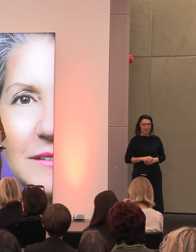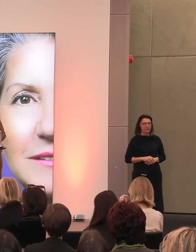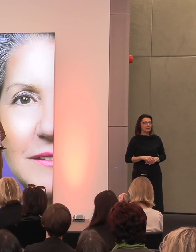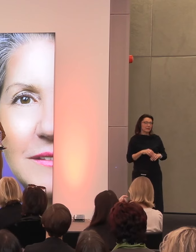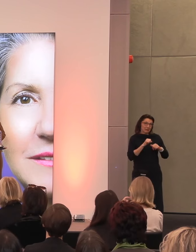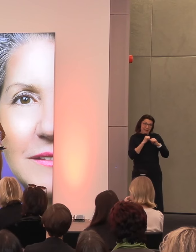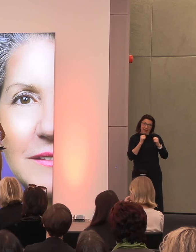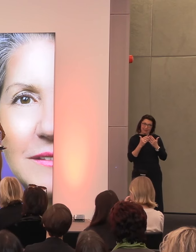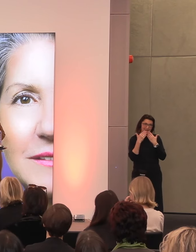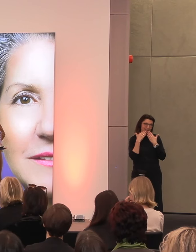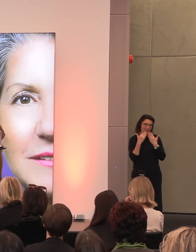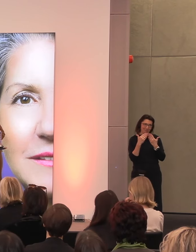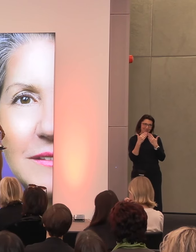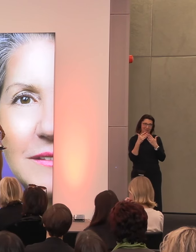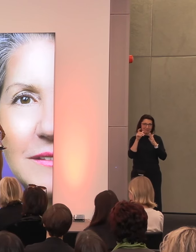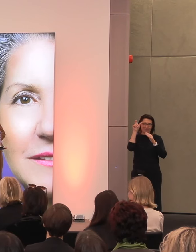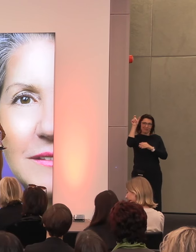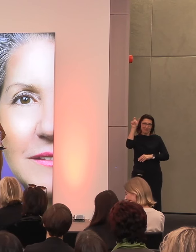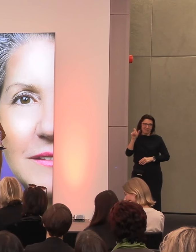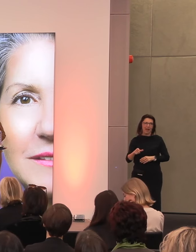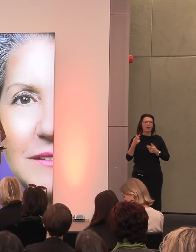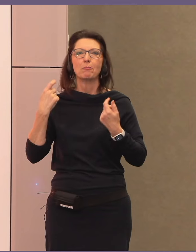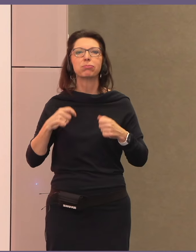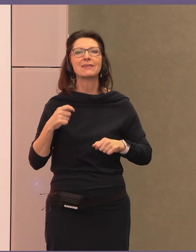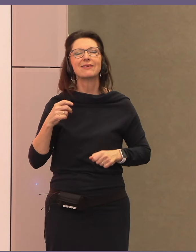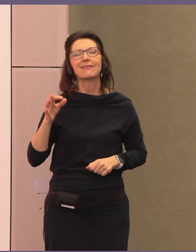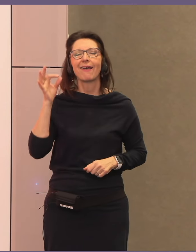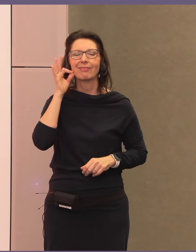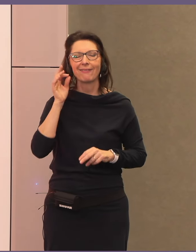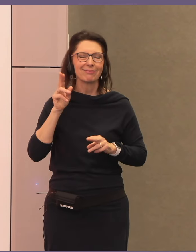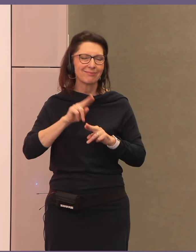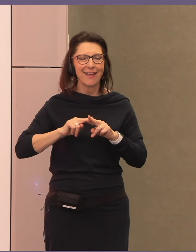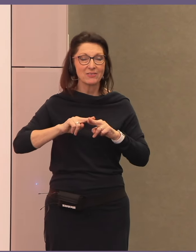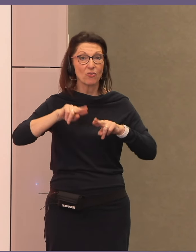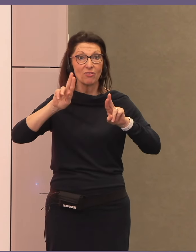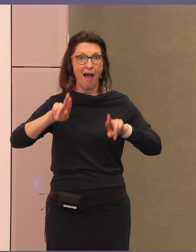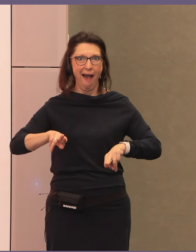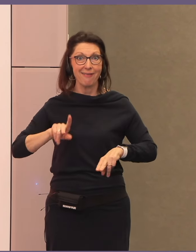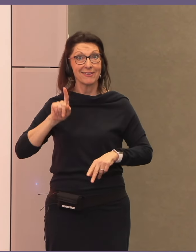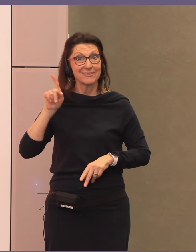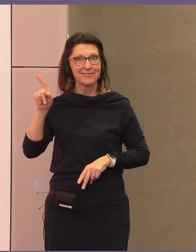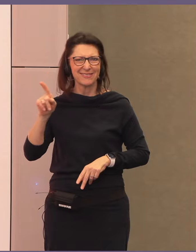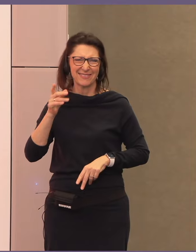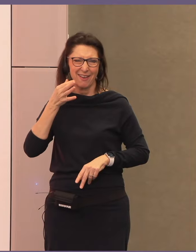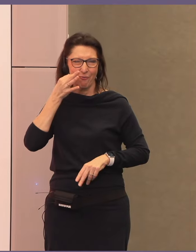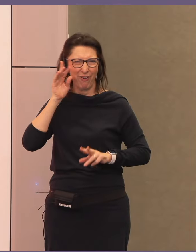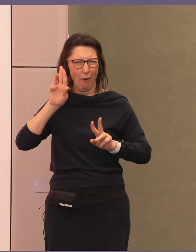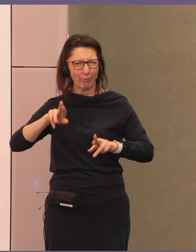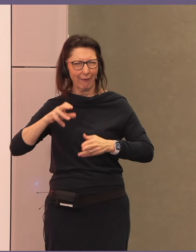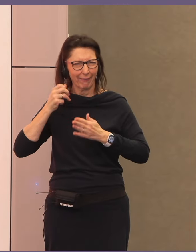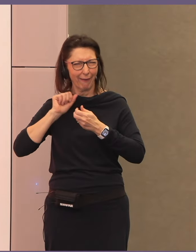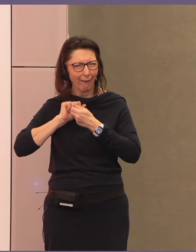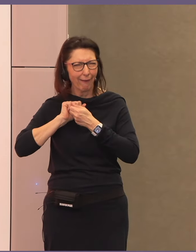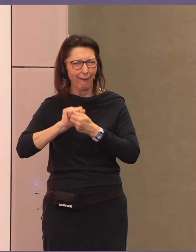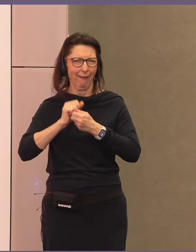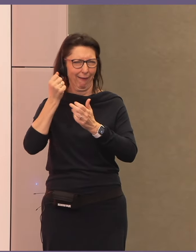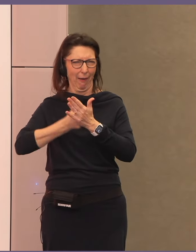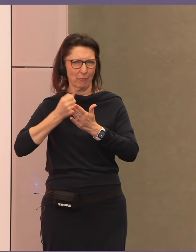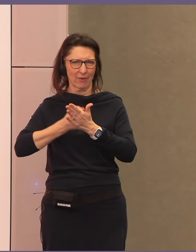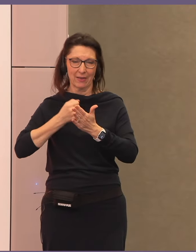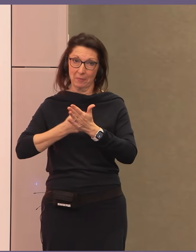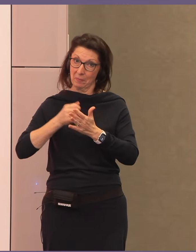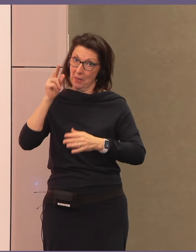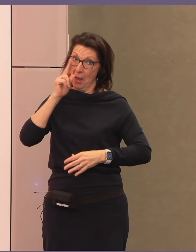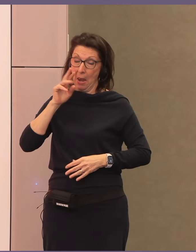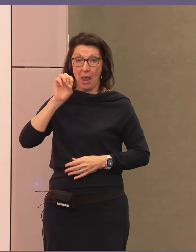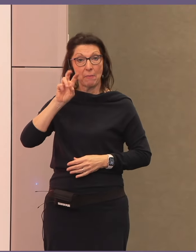Herzlichen Dank unserer feministischen Präsidentin des Nationalrates. Herzlichen Dank, liebe Eva-Maria Holzleitner. Danke,